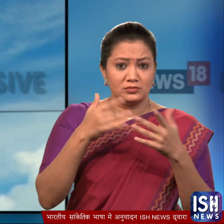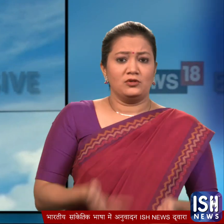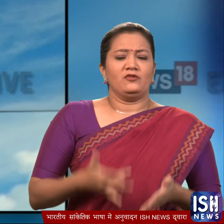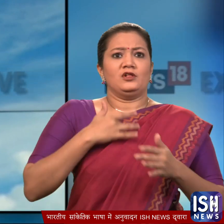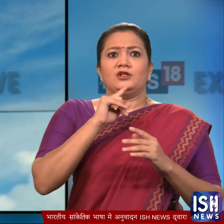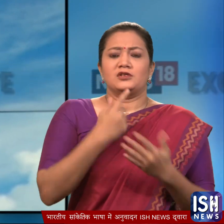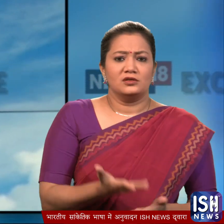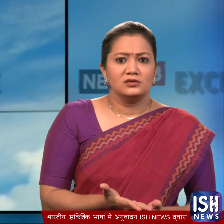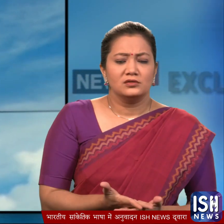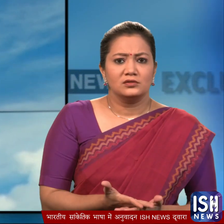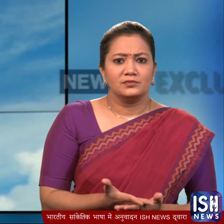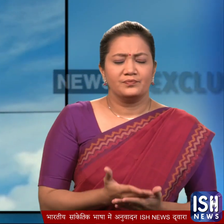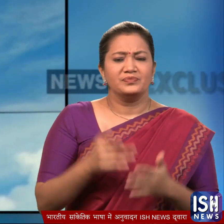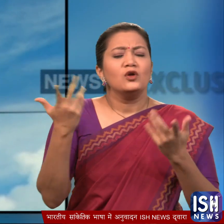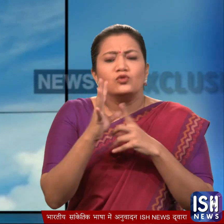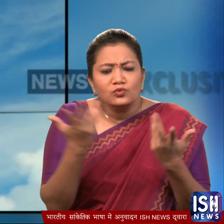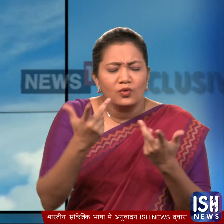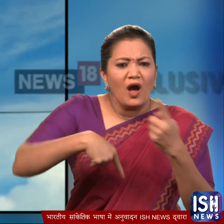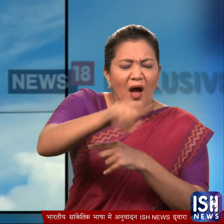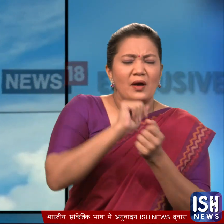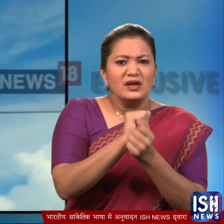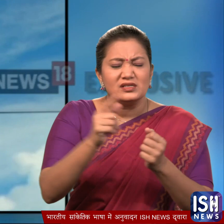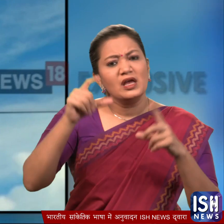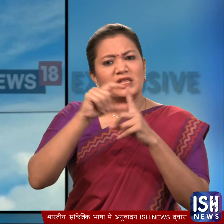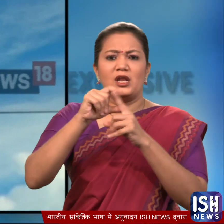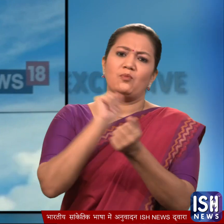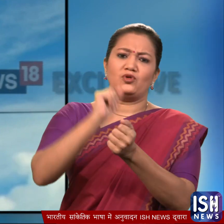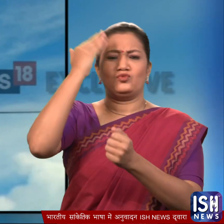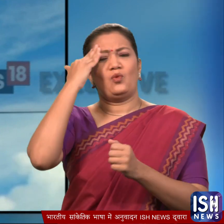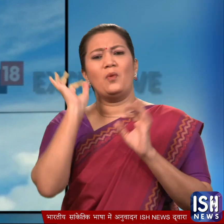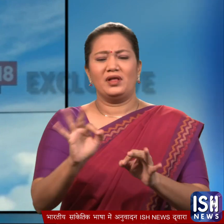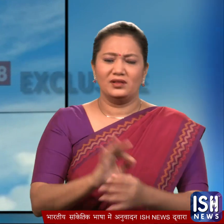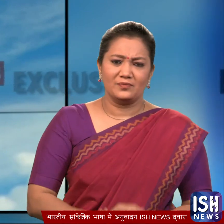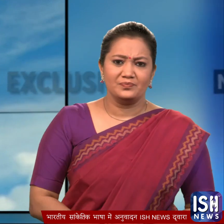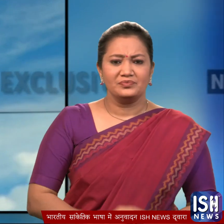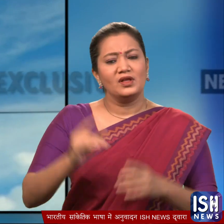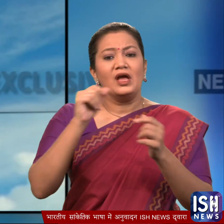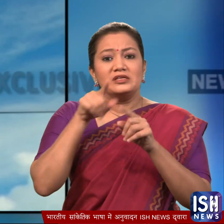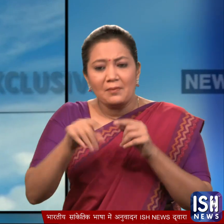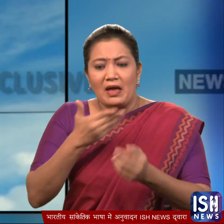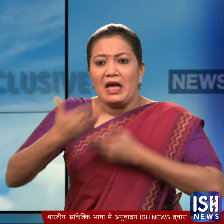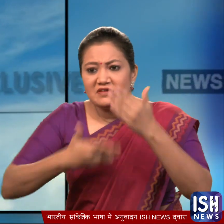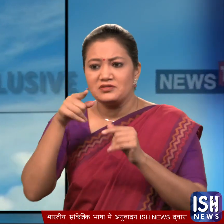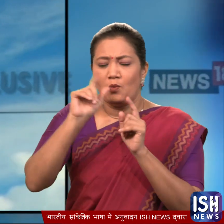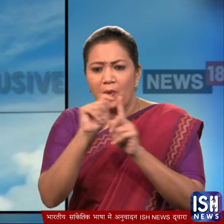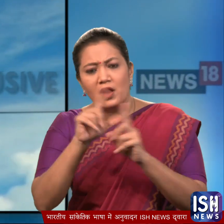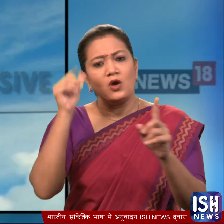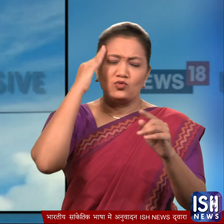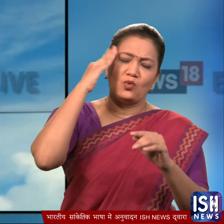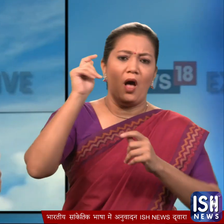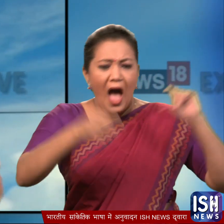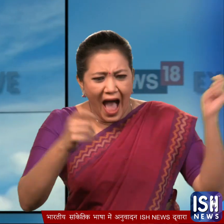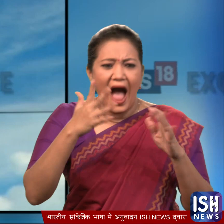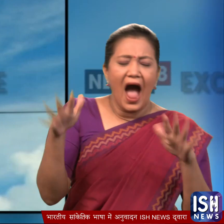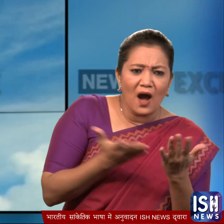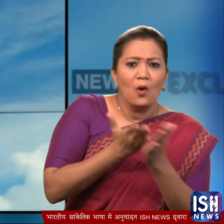गंभीर है। ऐसे अपराधियों के साथ क्या करना है यह दिल्ली पुलिस अच्छी तरह जानती है। पुलिस को उसका काम बताने की जरूरत नहीं है। वो अपना काम